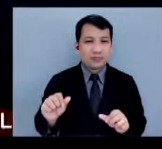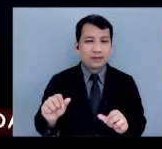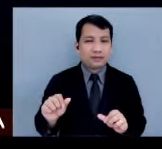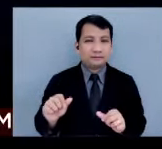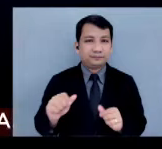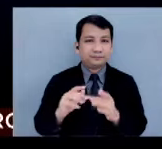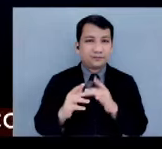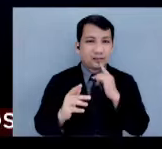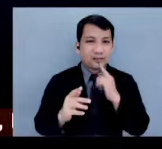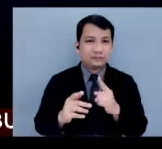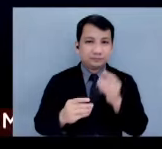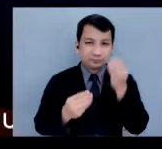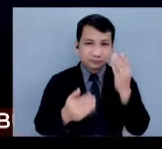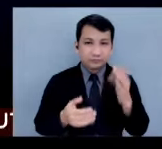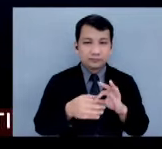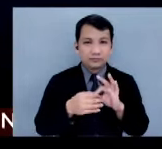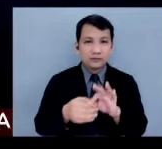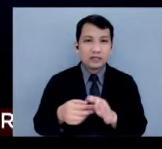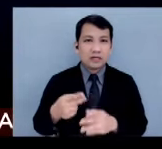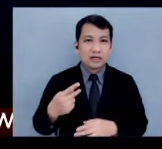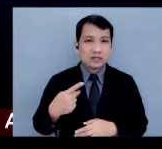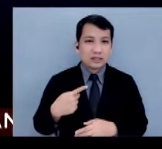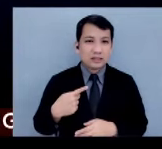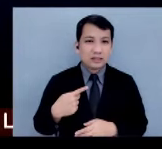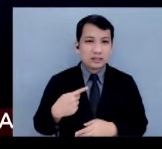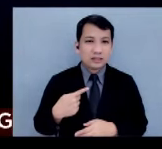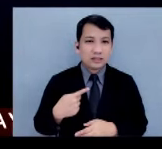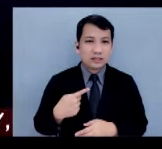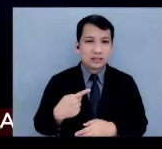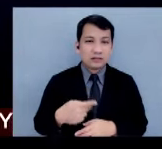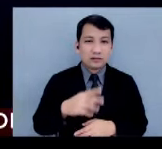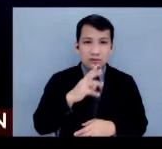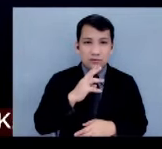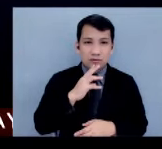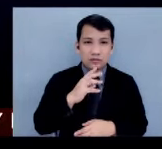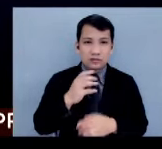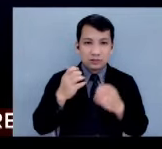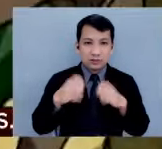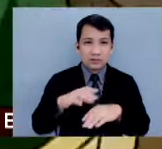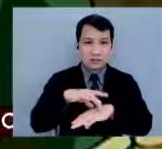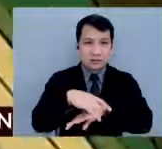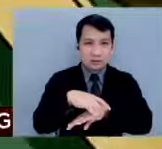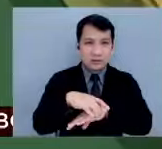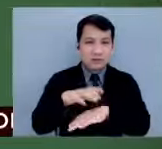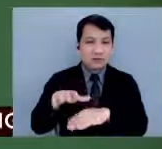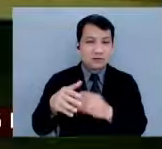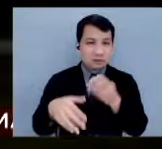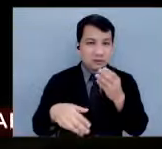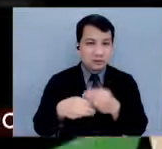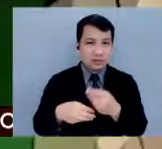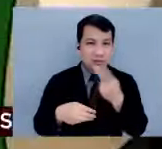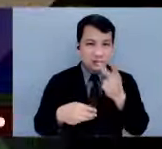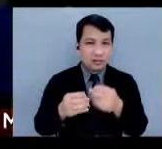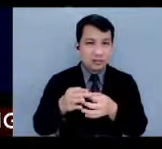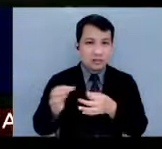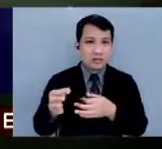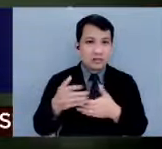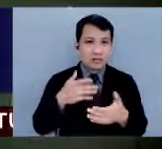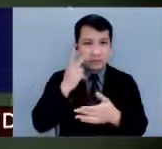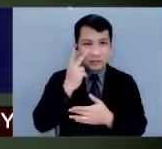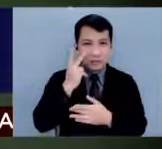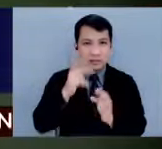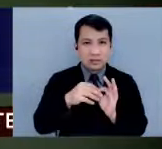para kumpirmahin ito. Tampok ang element na water, earth at fire. Bukod dyan, excited na rin ang Avatar